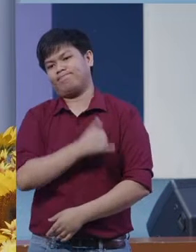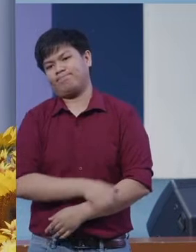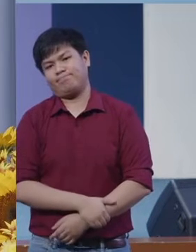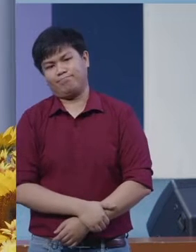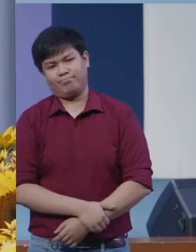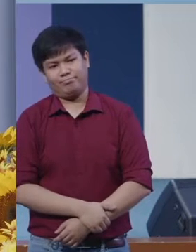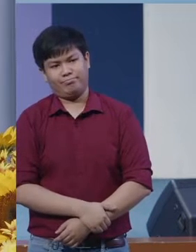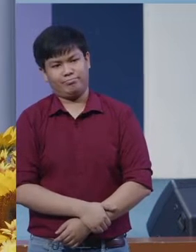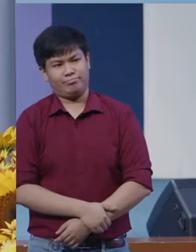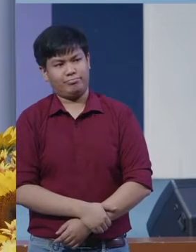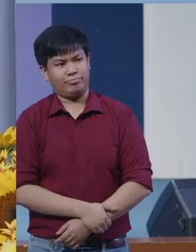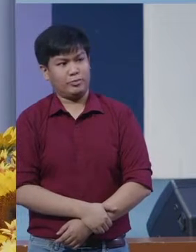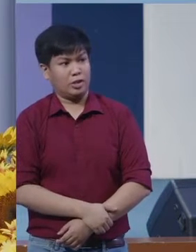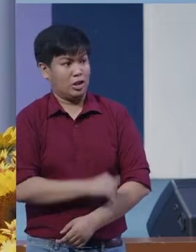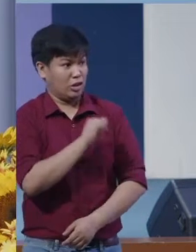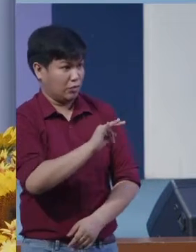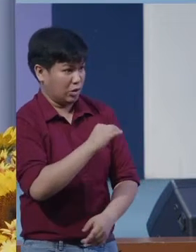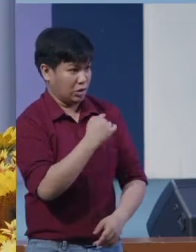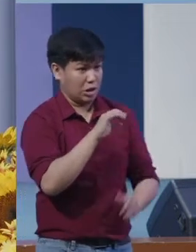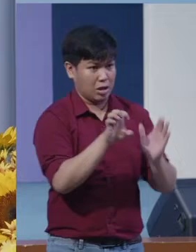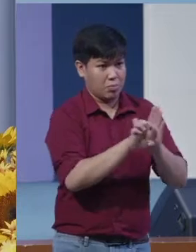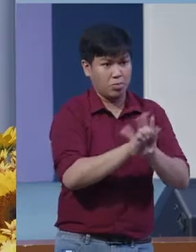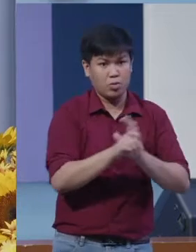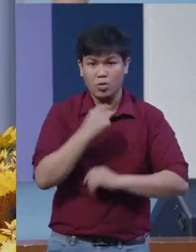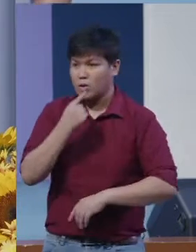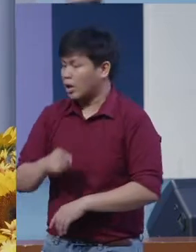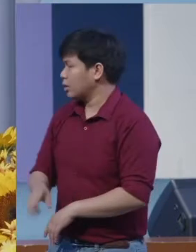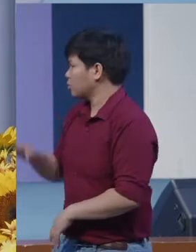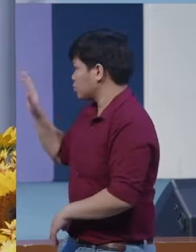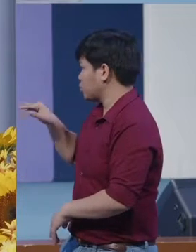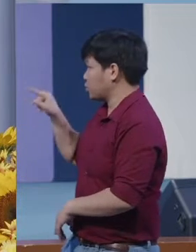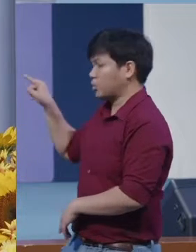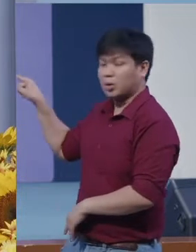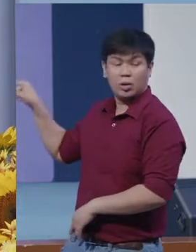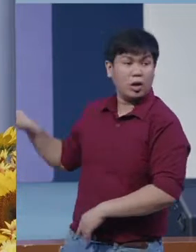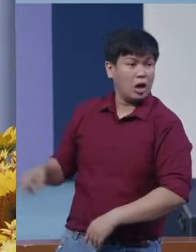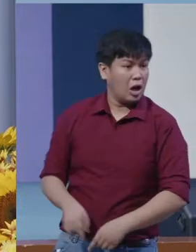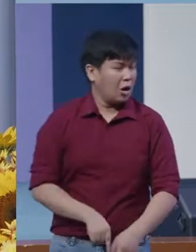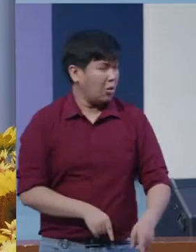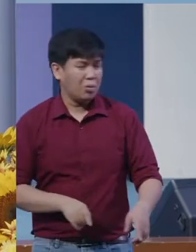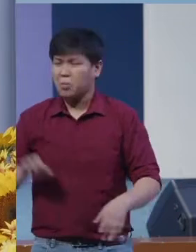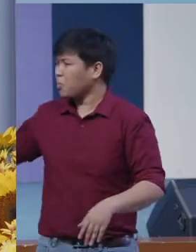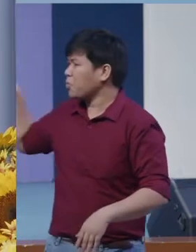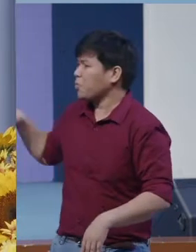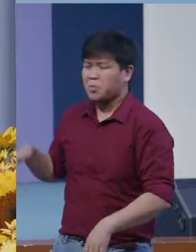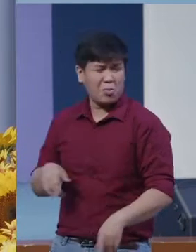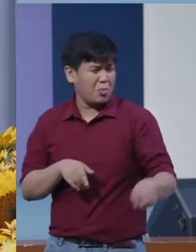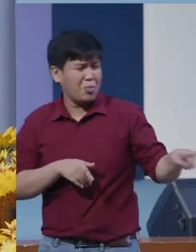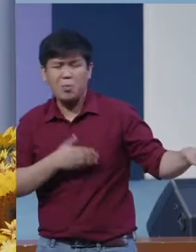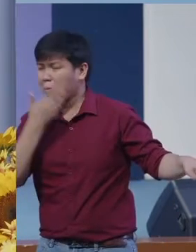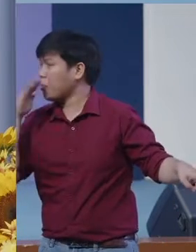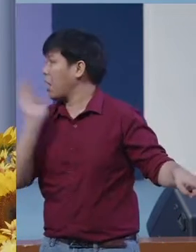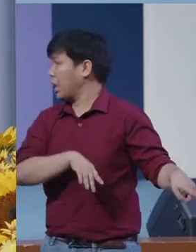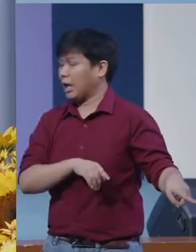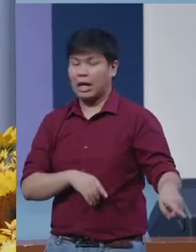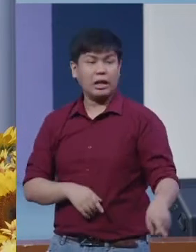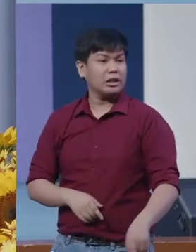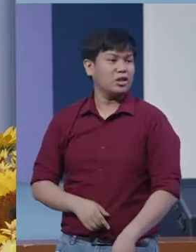Ha? Pag nagsumbong kayo sa akin, nagsabi kayo sa akin, si kapatid na ganyan, may ginagawang masama,